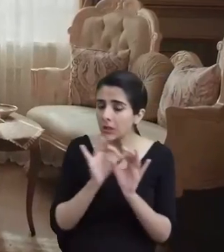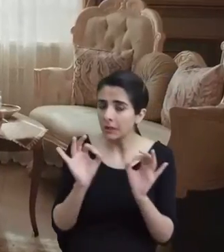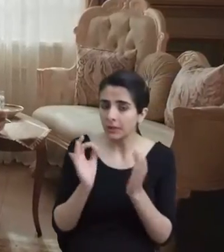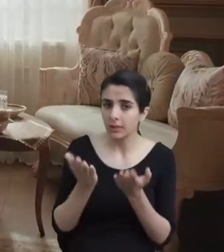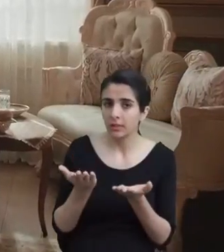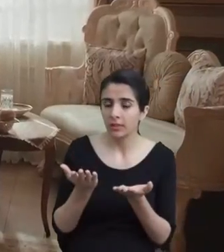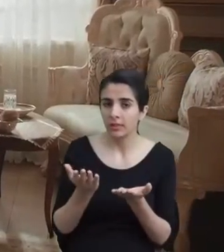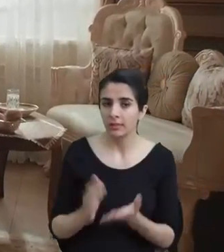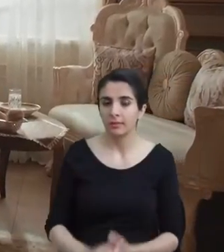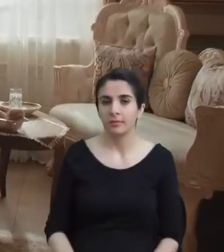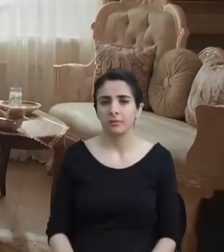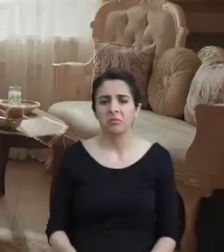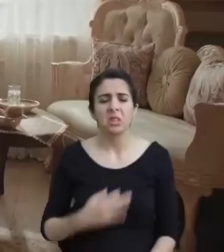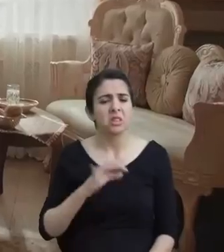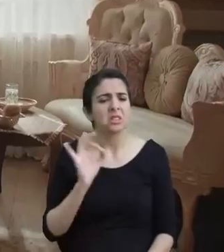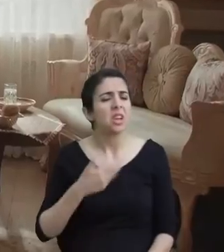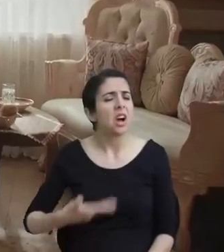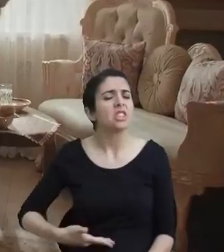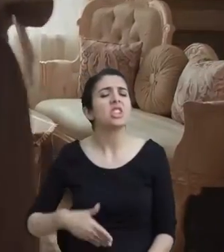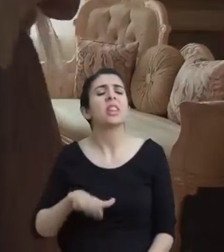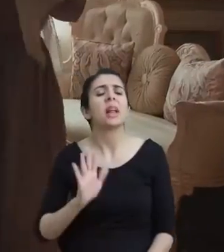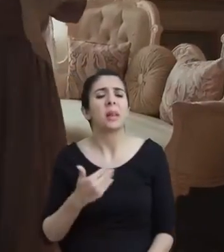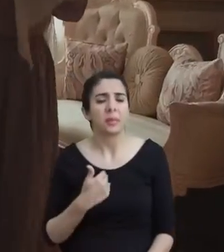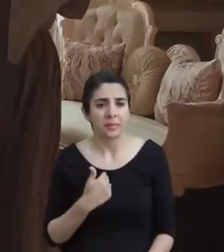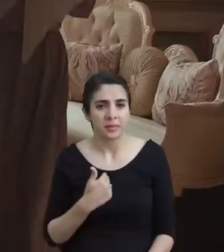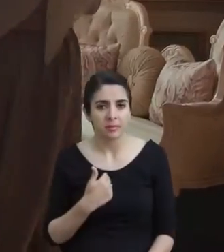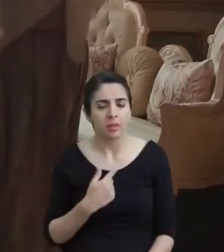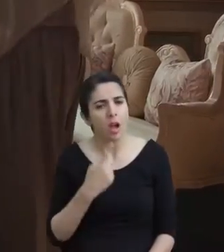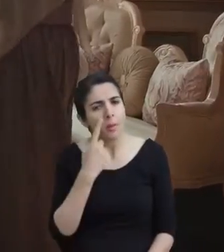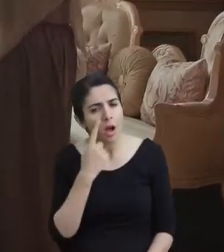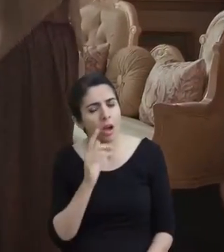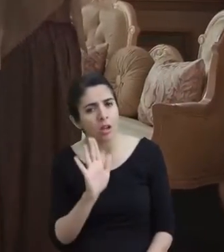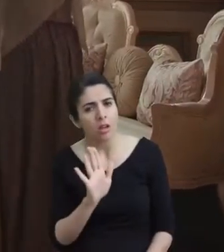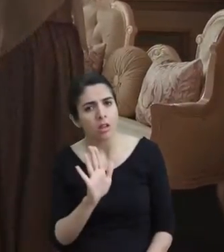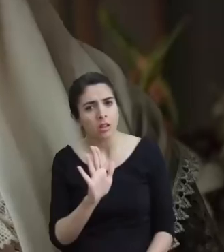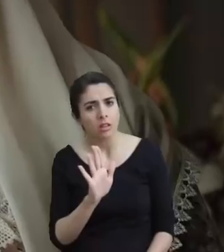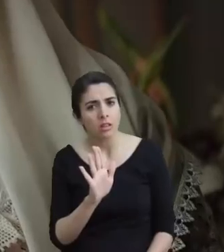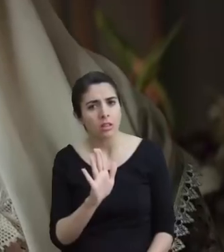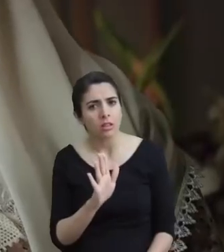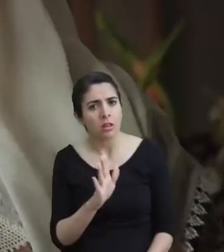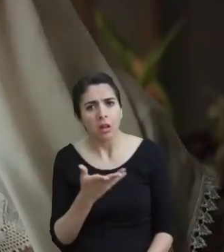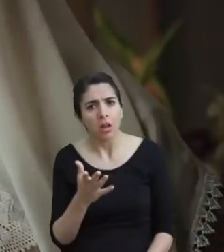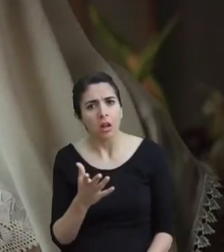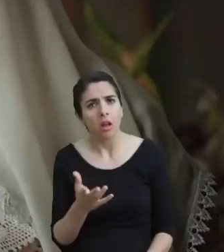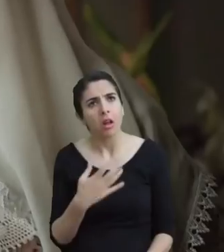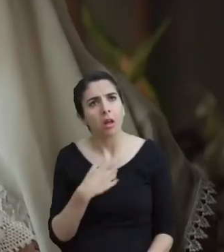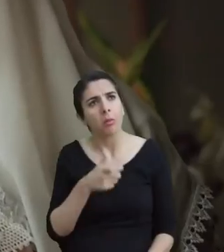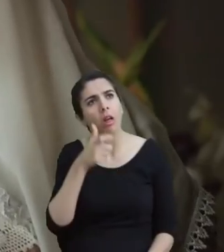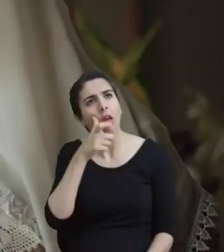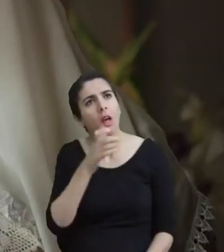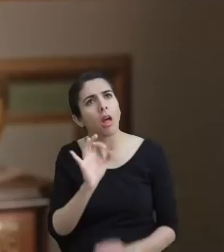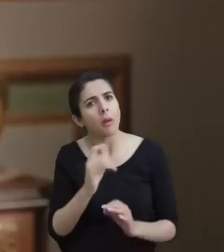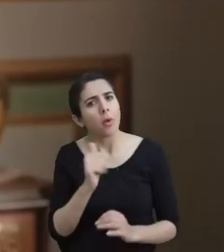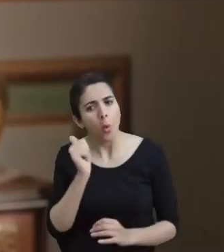dokunmamışsın yemeğine. Hiç aç değilim dadı. Bana bak Lara. Ne öyle ayran budalası